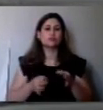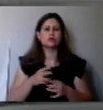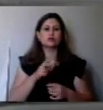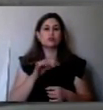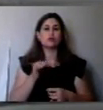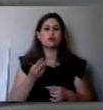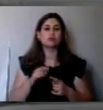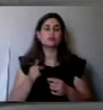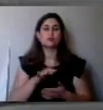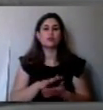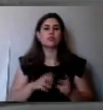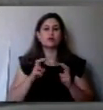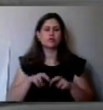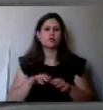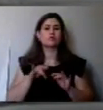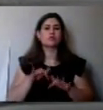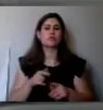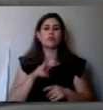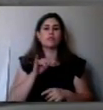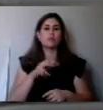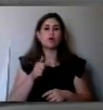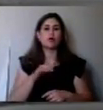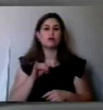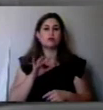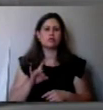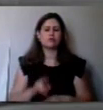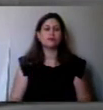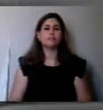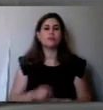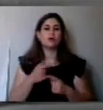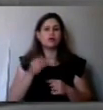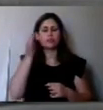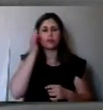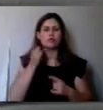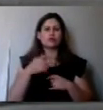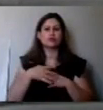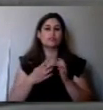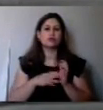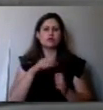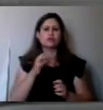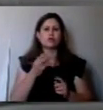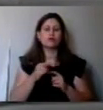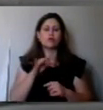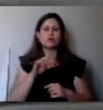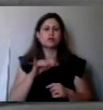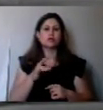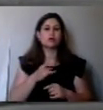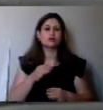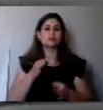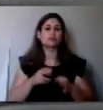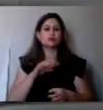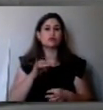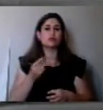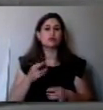де продовжують розглядати справу Владислава Мангера. Ну і нагадаю, що 19 червня Печерський райсуд столиці взяв